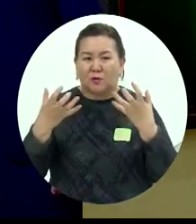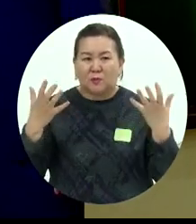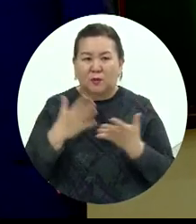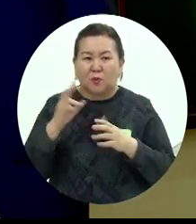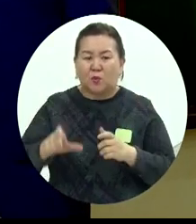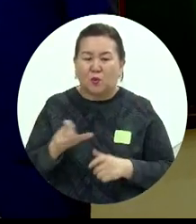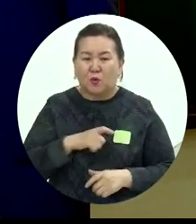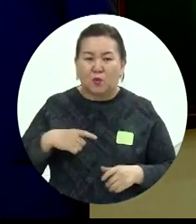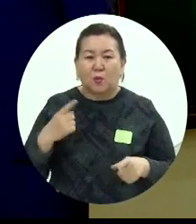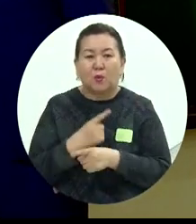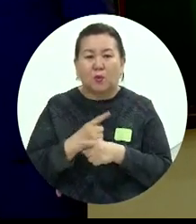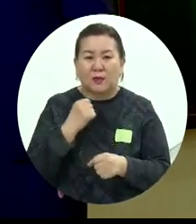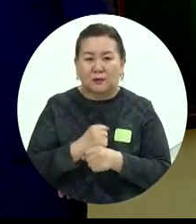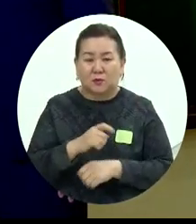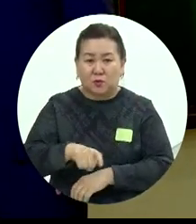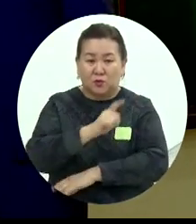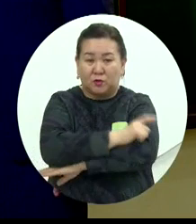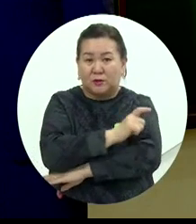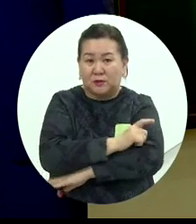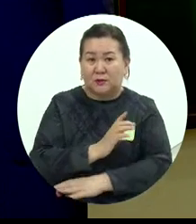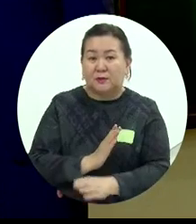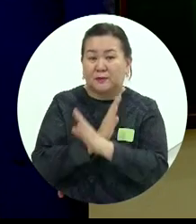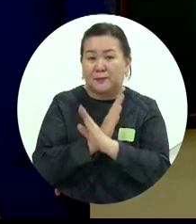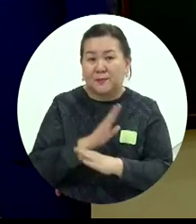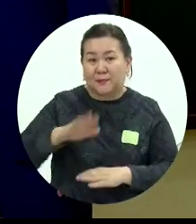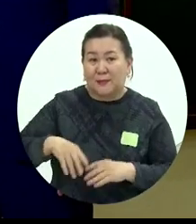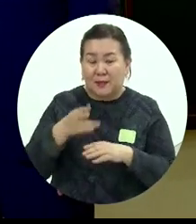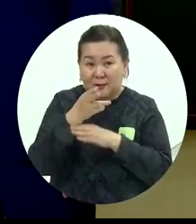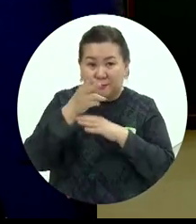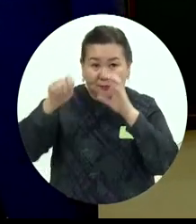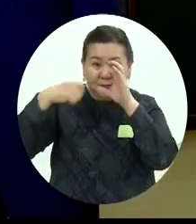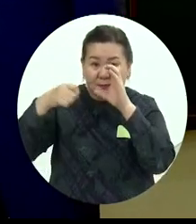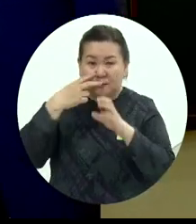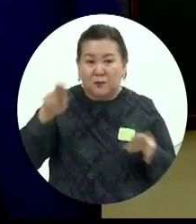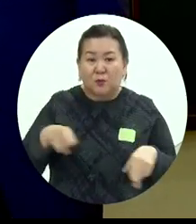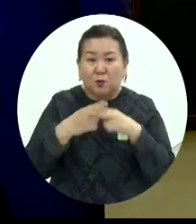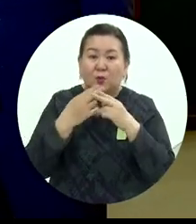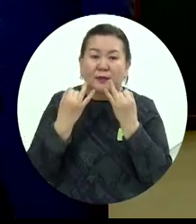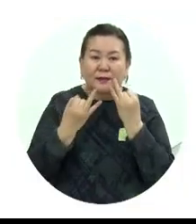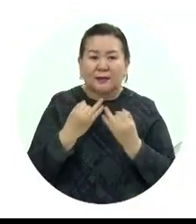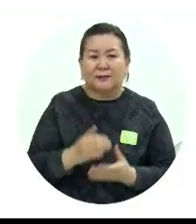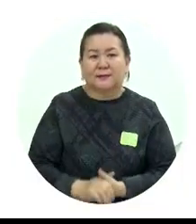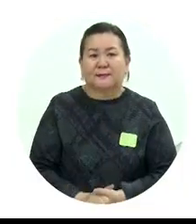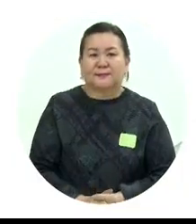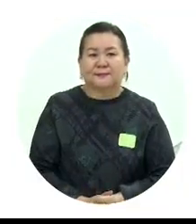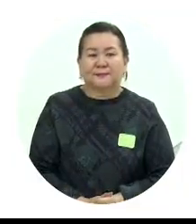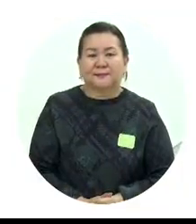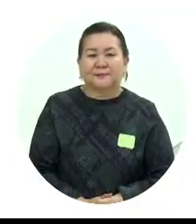байна. За бүгдээрээ өнөөдрийн хичээлийнхаа төгсгөлд дараах хичээлийг үзэн дүгнэж ярилцъя.